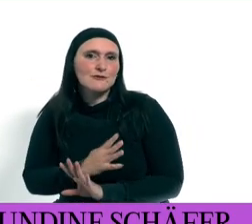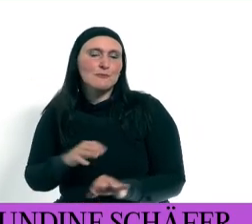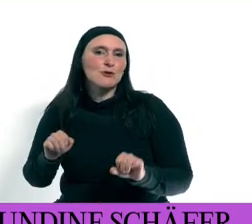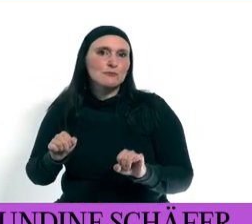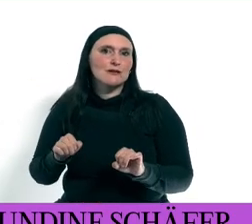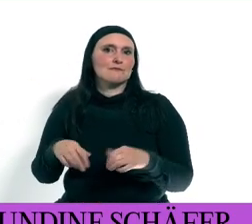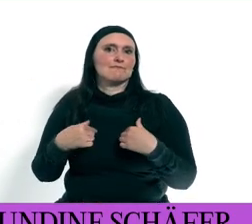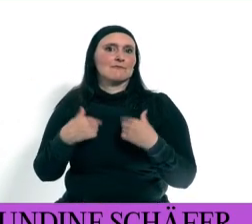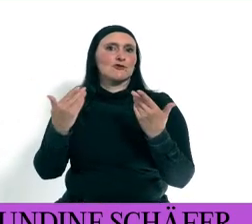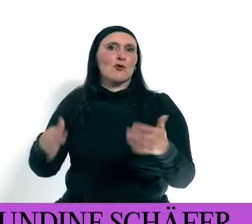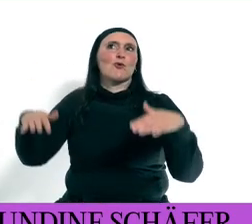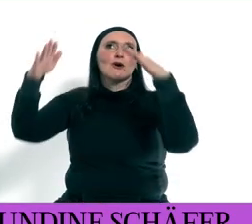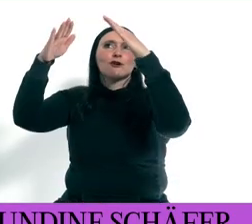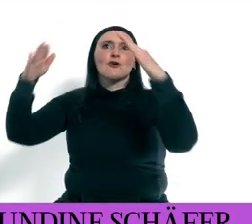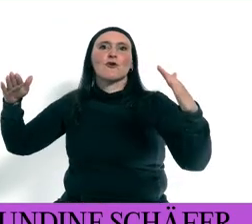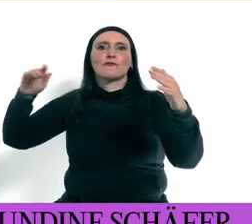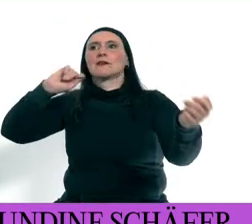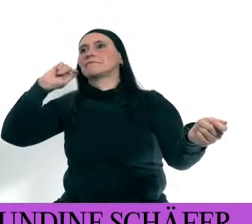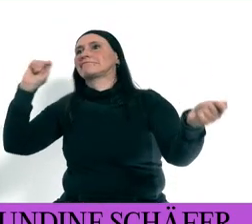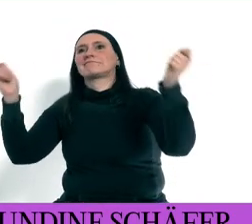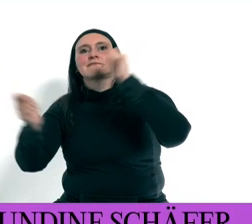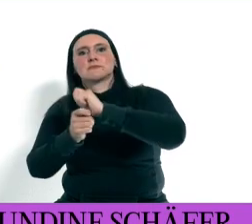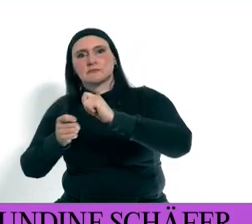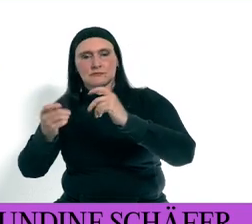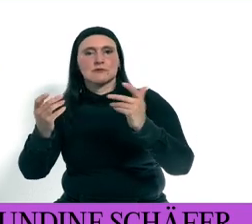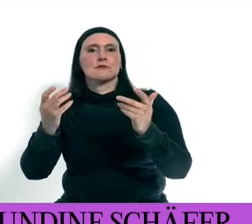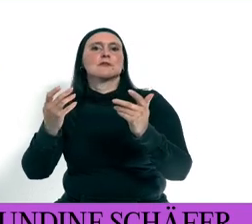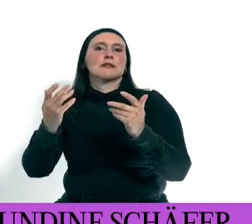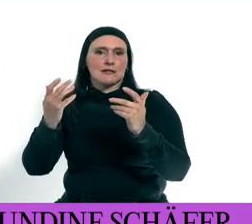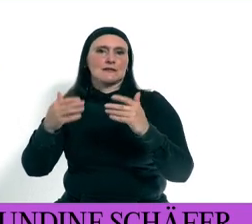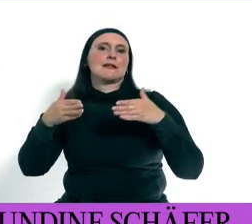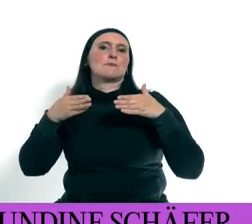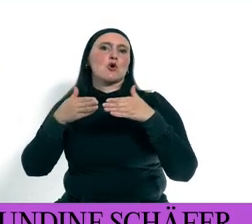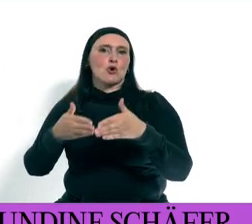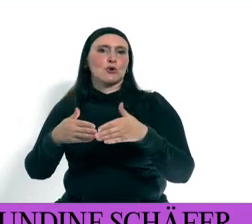versucht man, etwas zu entwickeln, um zu präsentieren.